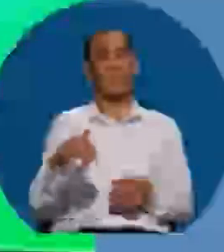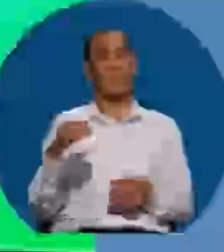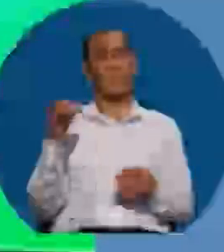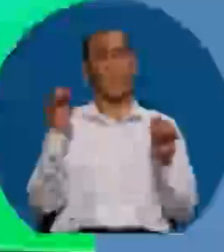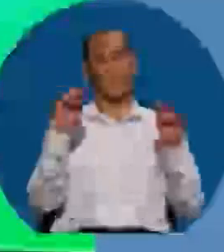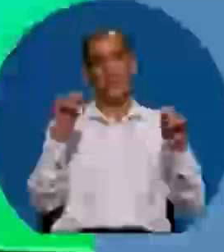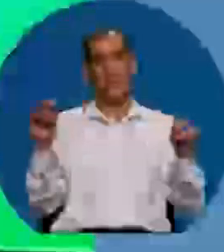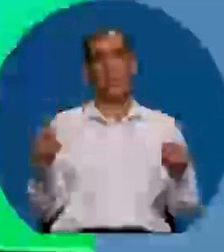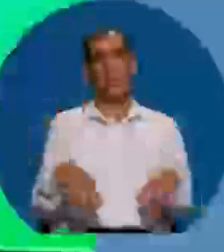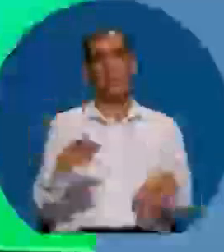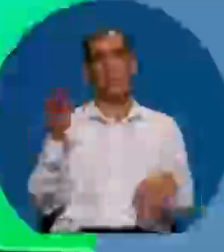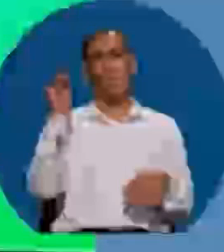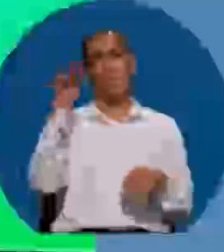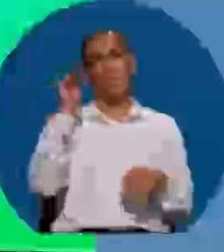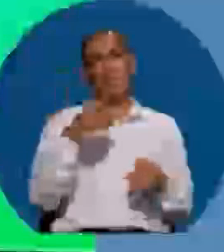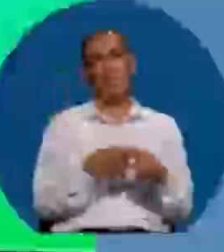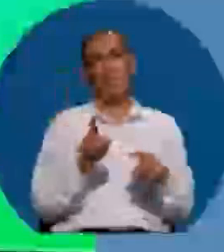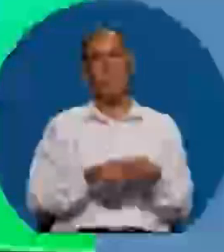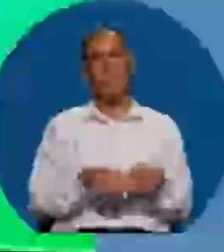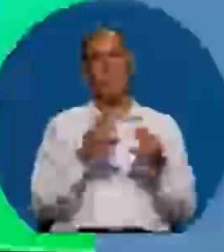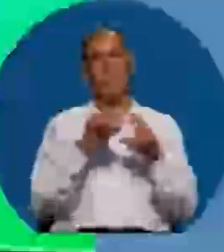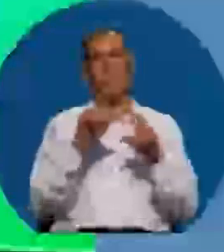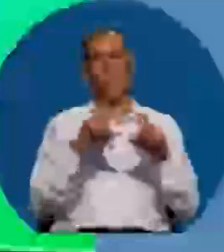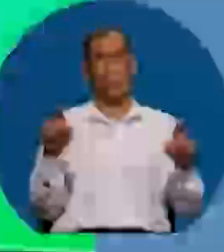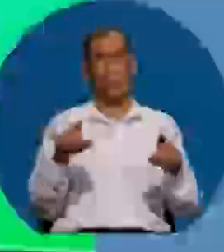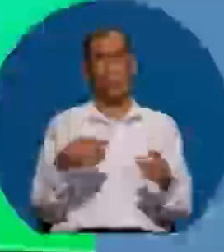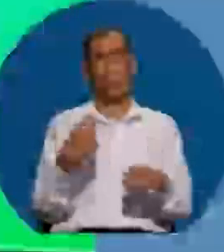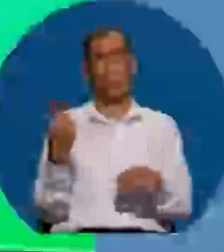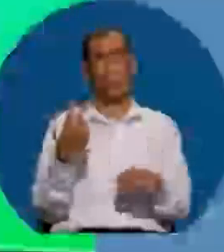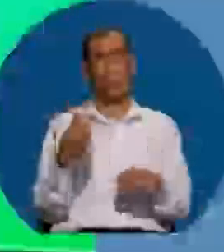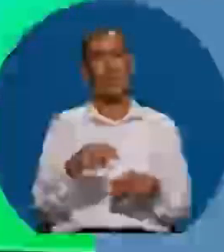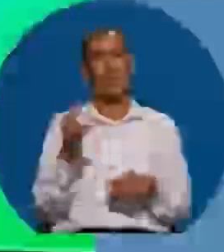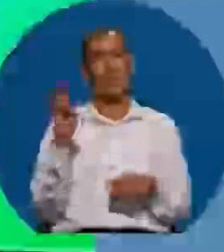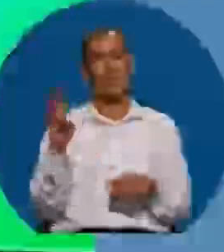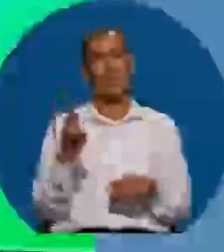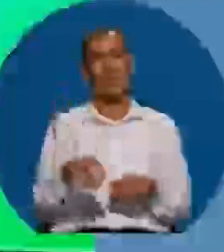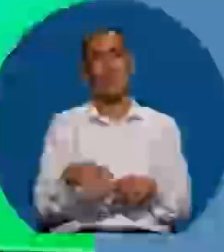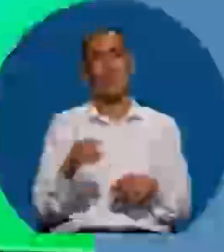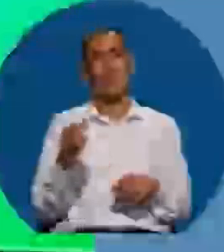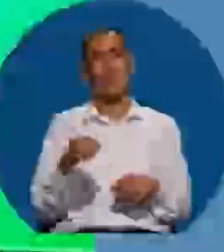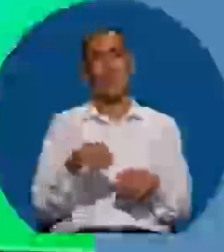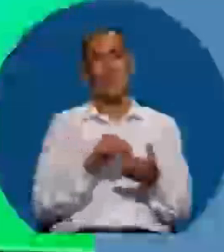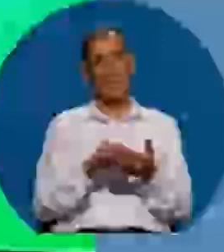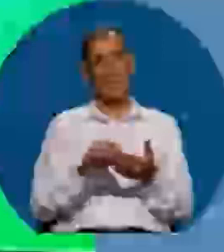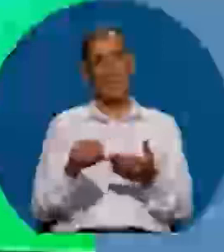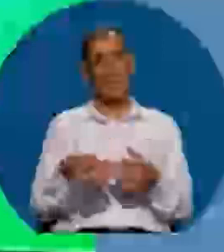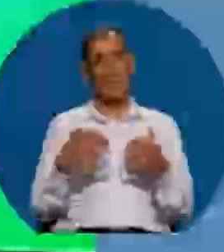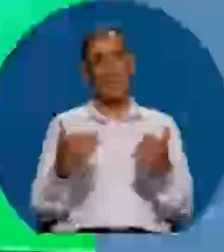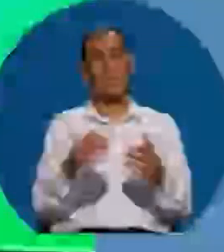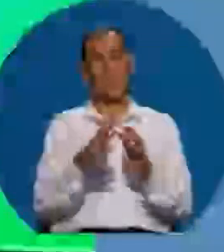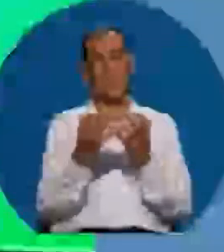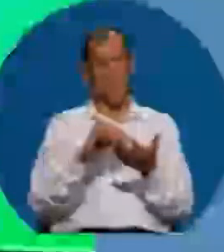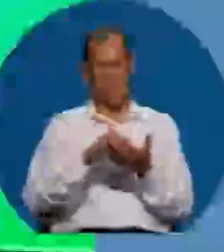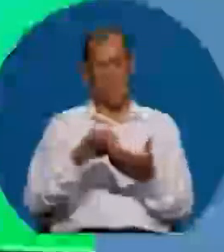білім һәм мектеп хаққында екі нақылдан жазып келу. Бұл нақылларды дәптерлеріңізге